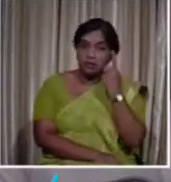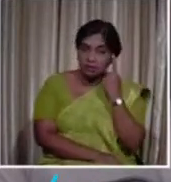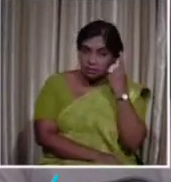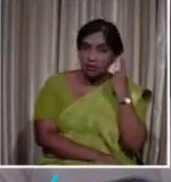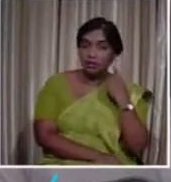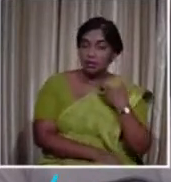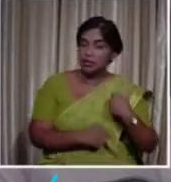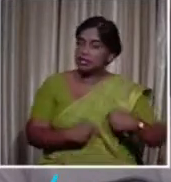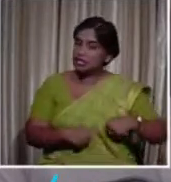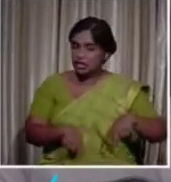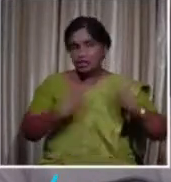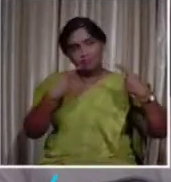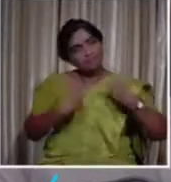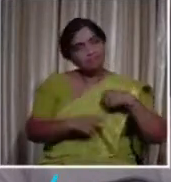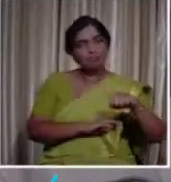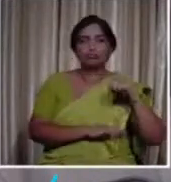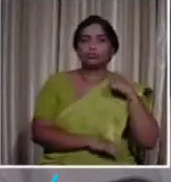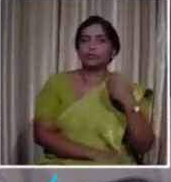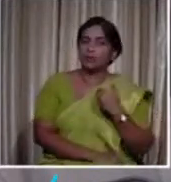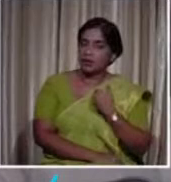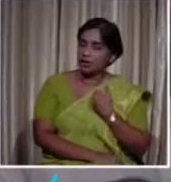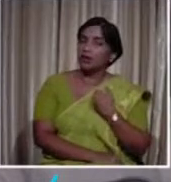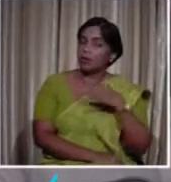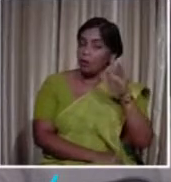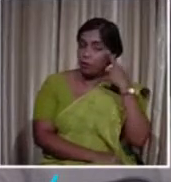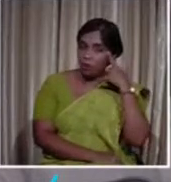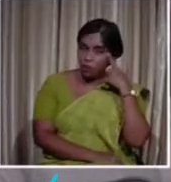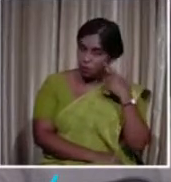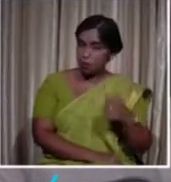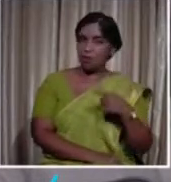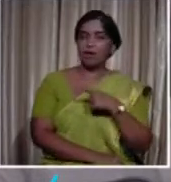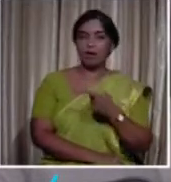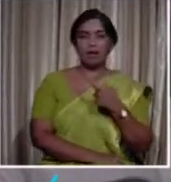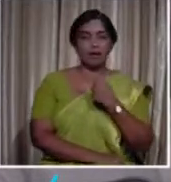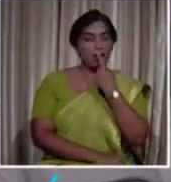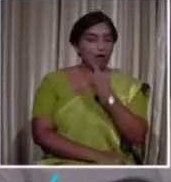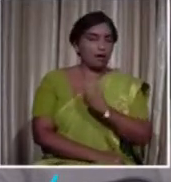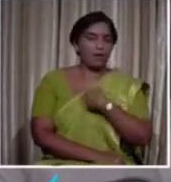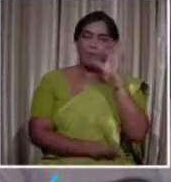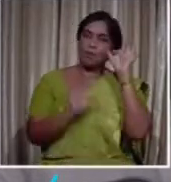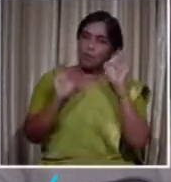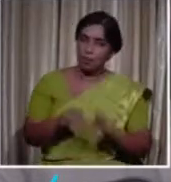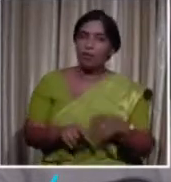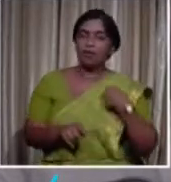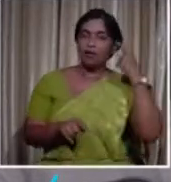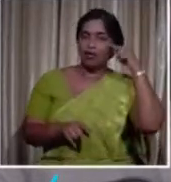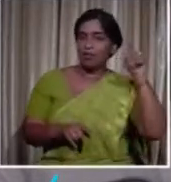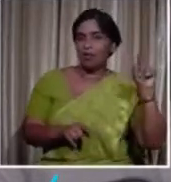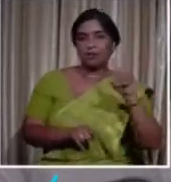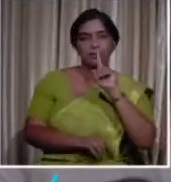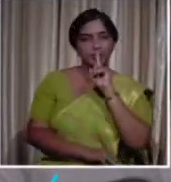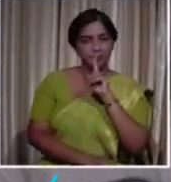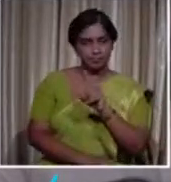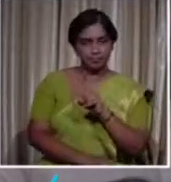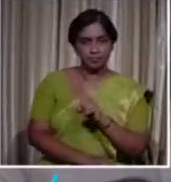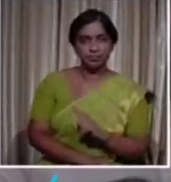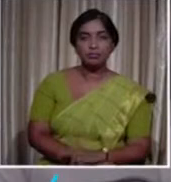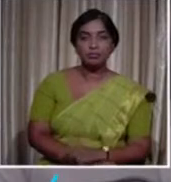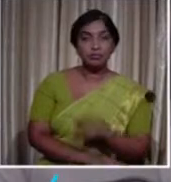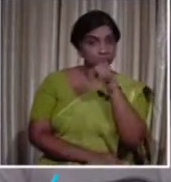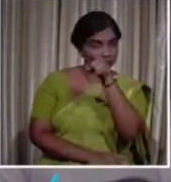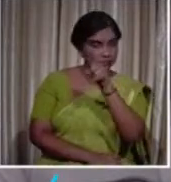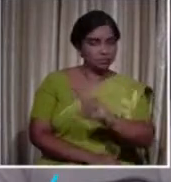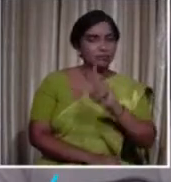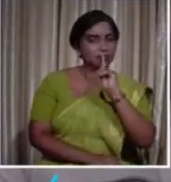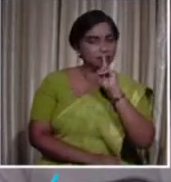සහ අභියෝගයන්ට මූණ දීමේ හැකියාව පිළිබඳ දන්න නිසායි මගේ නොවීමසා ඒ පිළිබඳව කටයුතු කරේ ඒ නිසා මම ඔබතුමාට